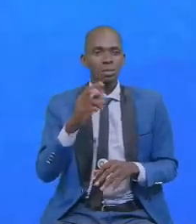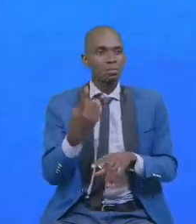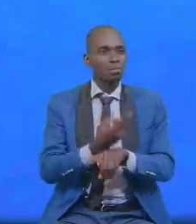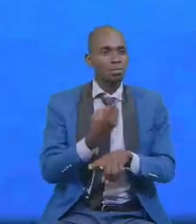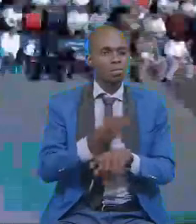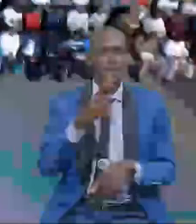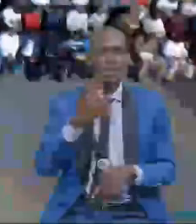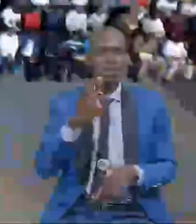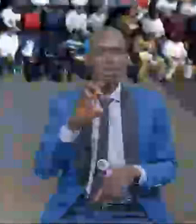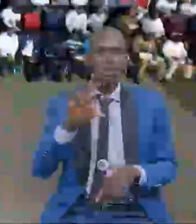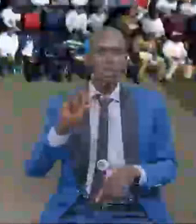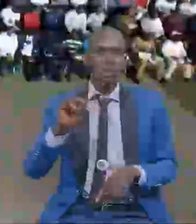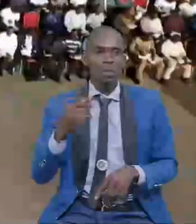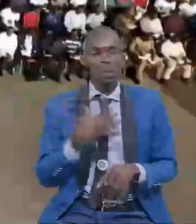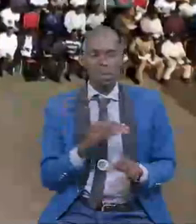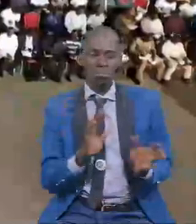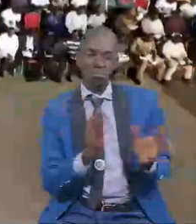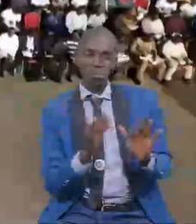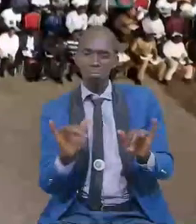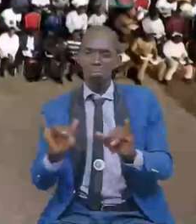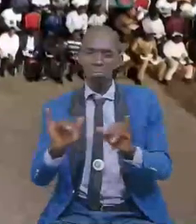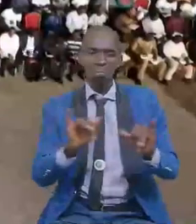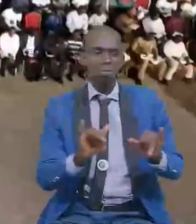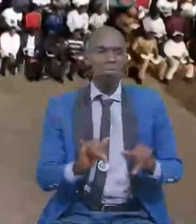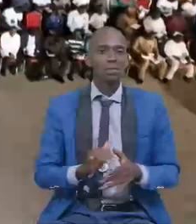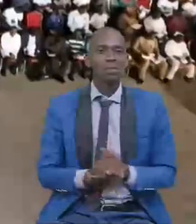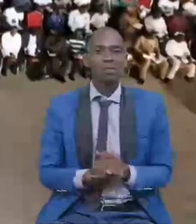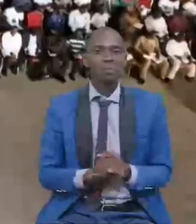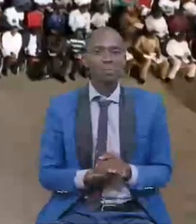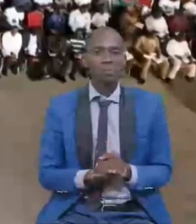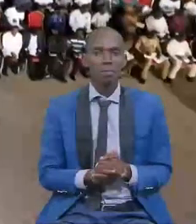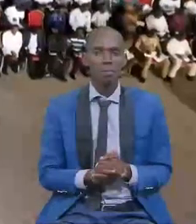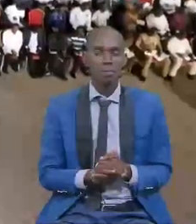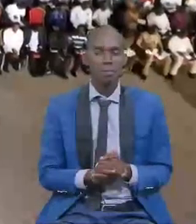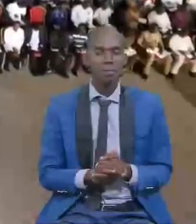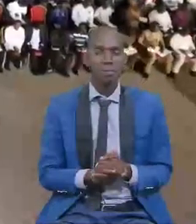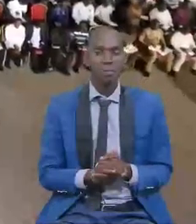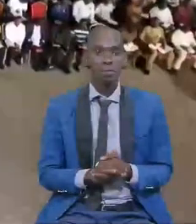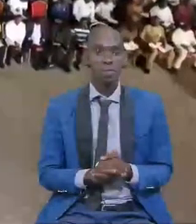On dit l'envie, l'ivrognerie, les excès de table et les choses semblables.